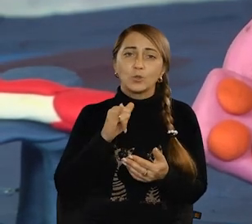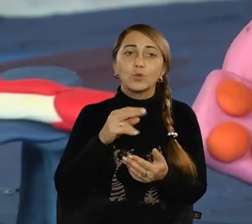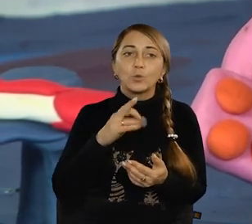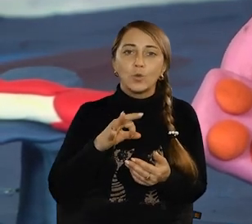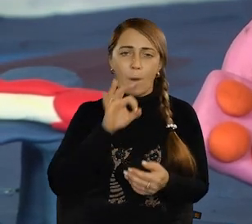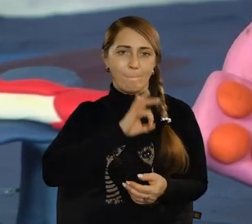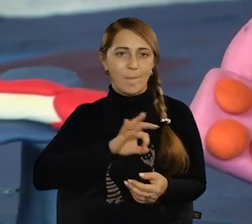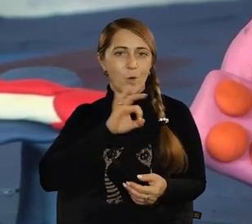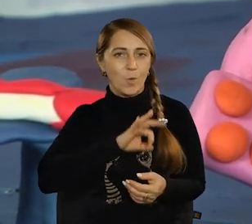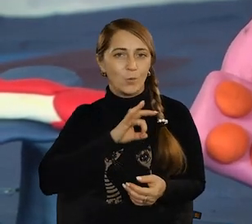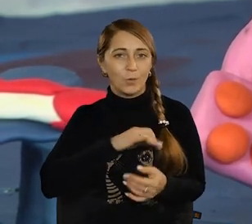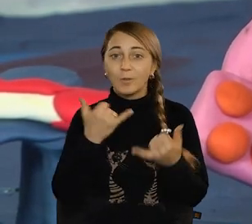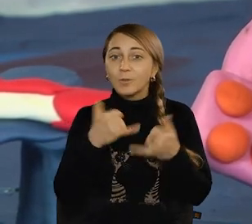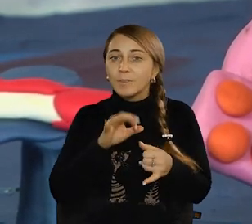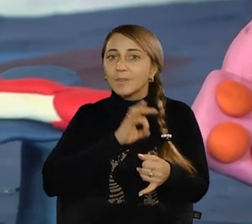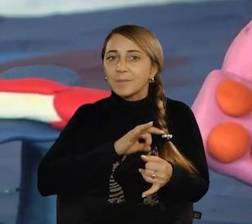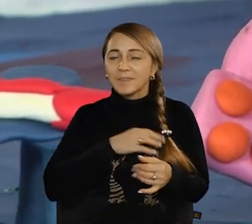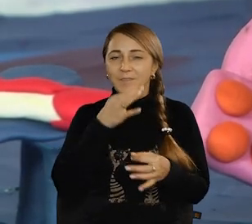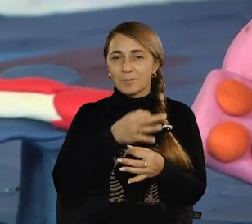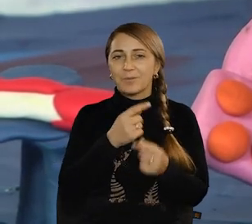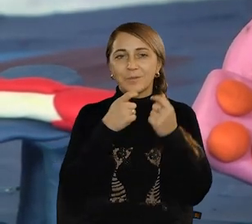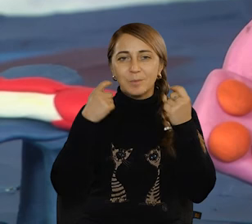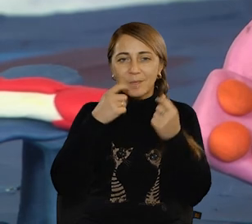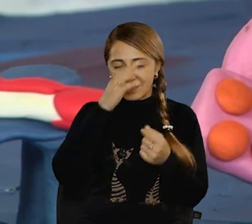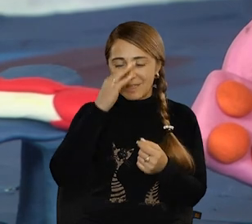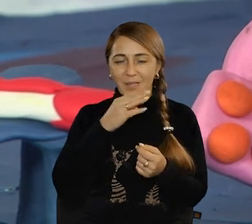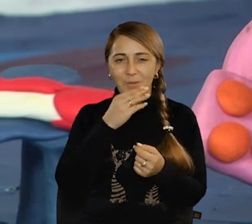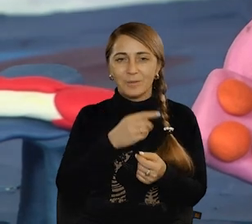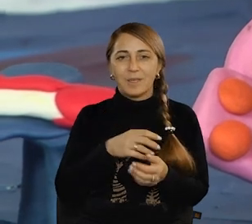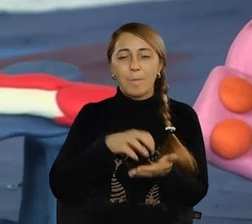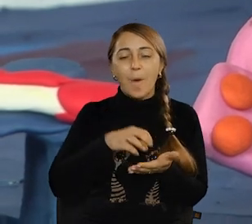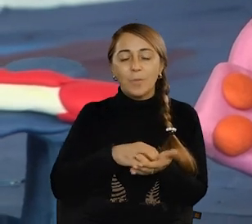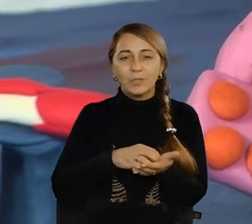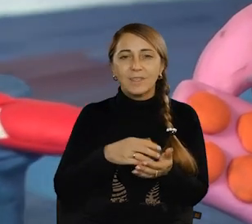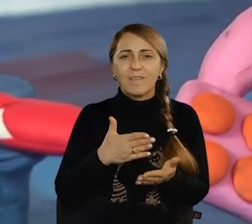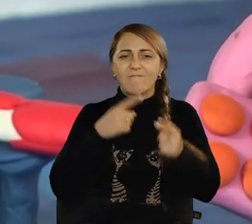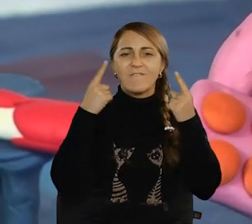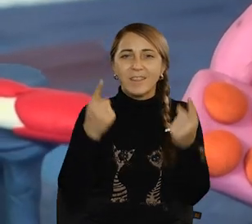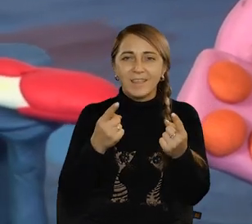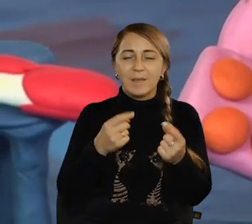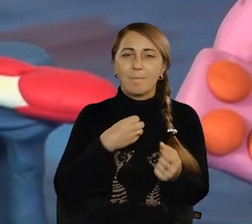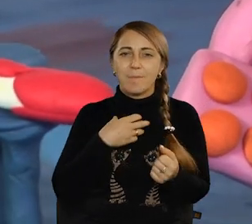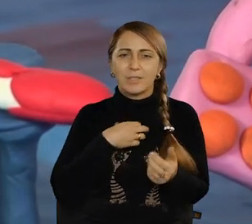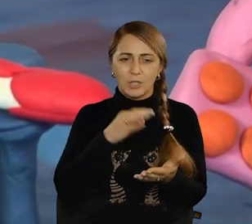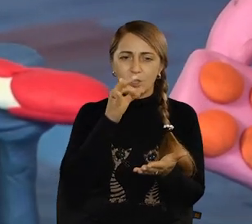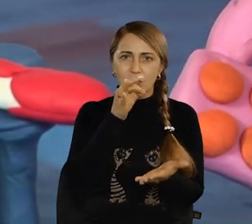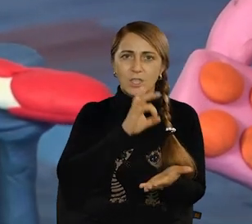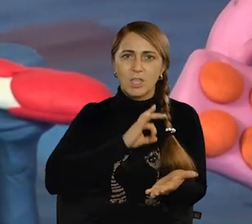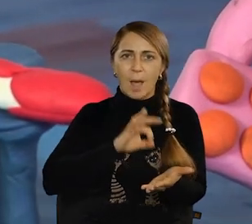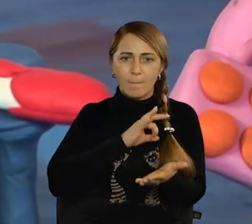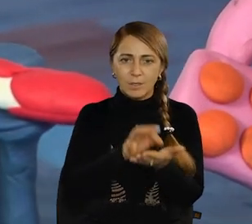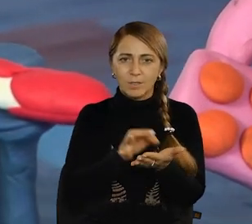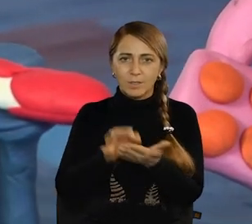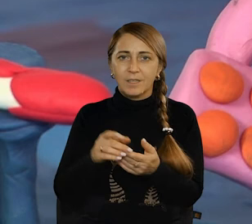чудо-пігулка. Усміхаючись, відповів тато і простягнув нам із пампушечкою по величезній білій пігулці.